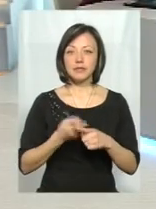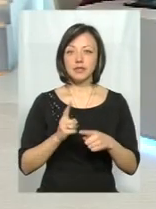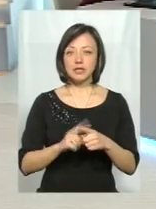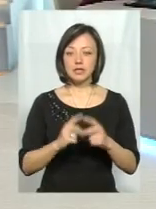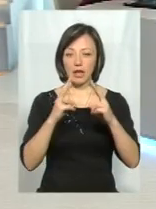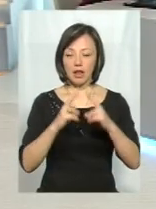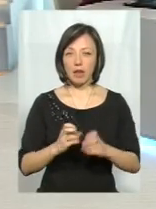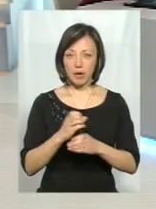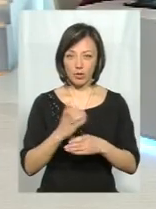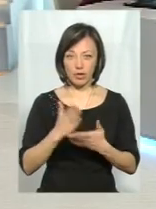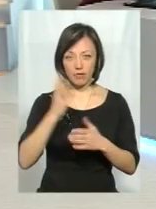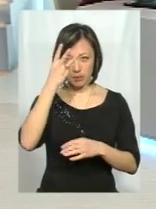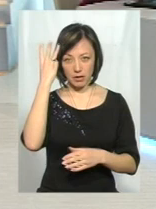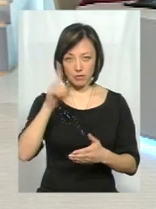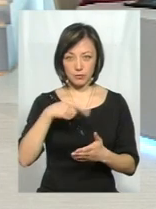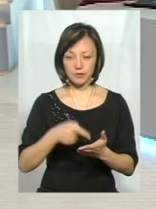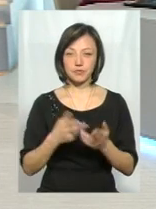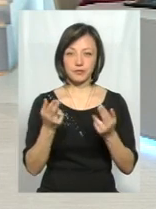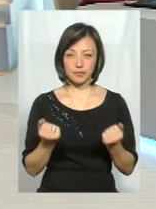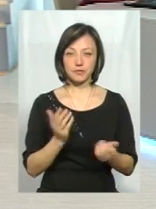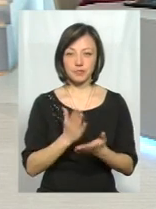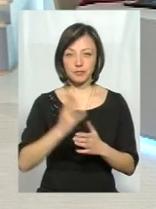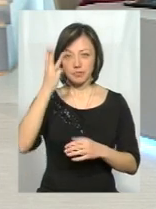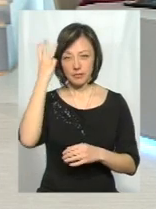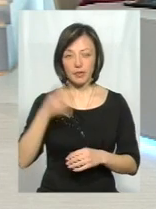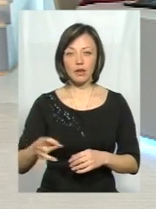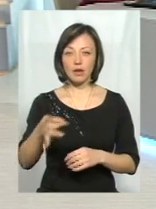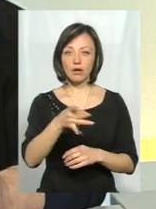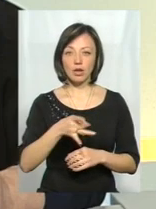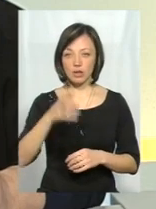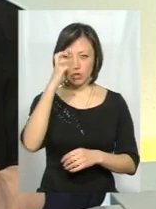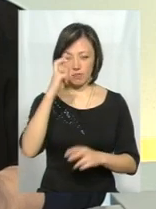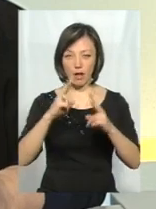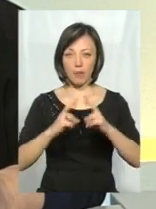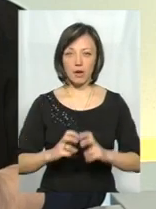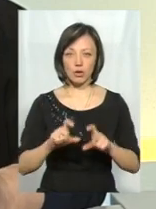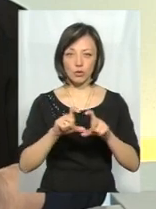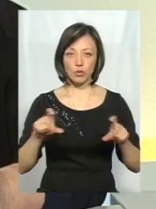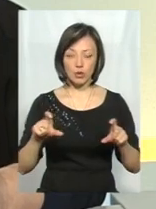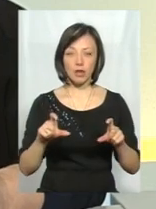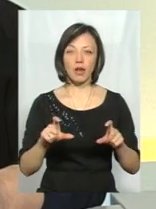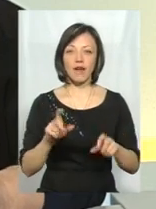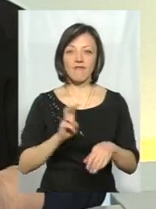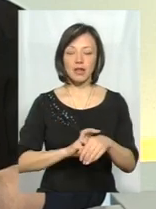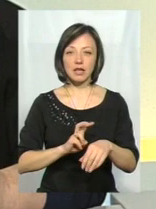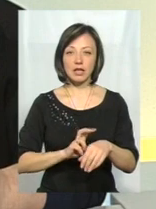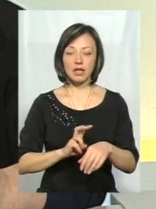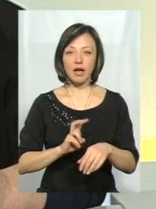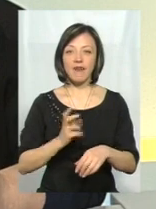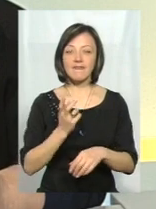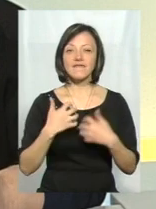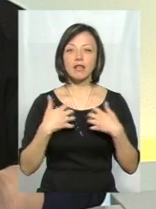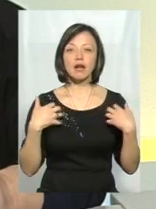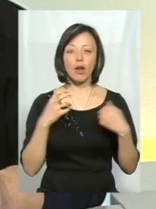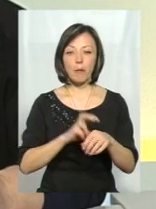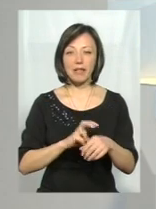є в Хмельницькому? Так, так. Є Хмельницька регіональна державна лабораторія ветеринарної медицини, яка спроможна проводити всі ці